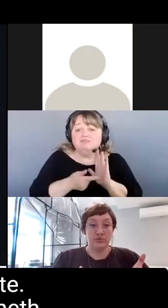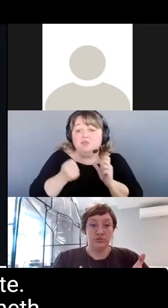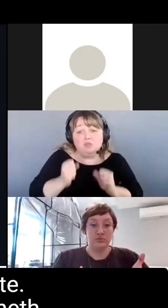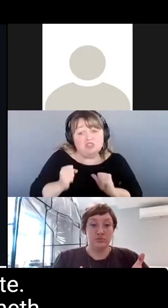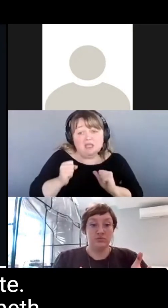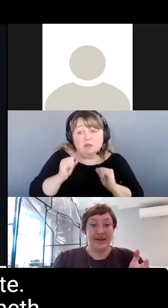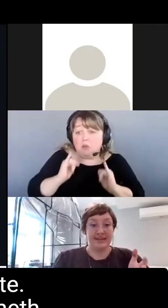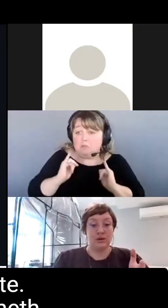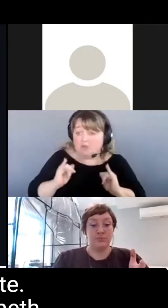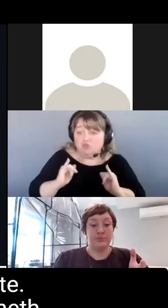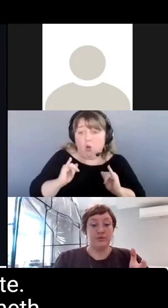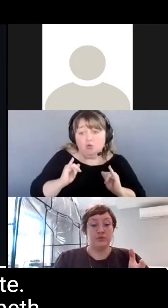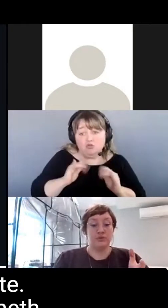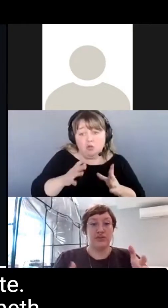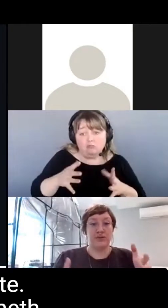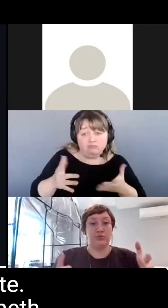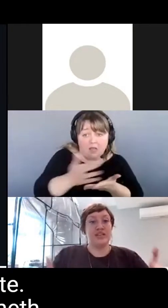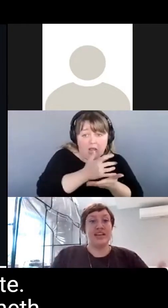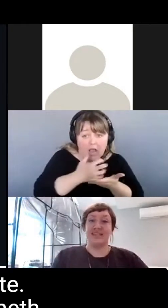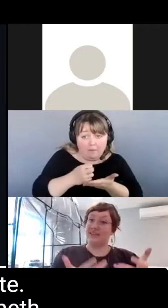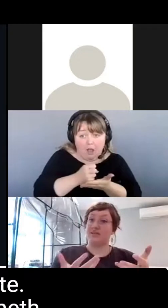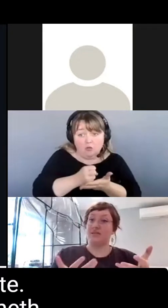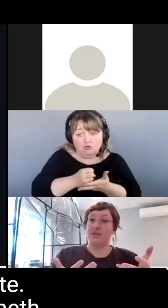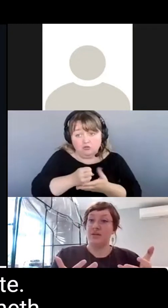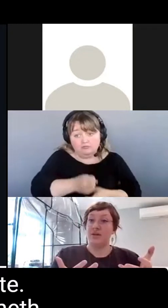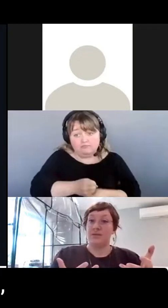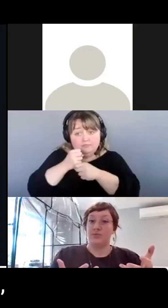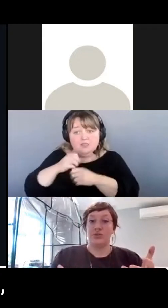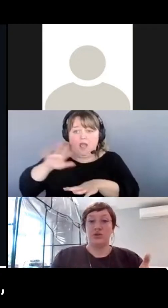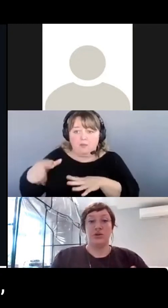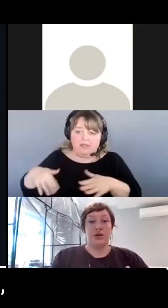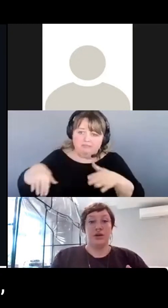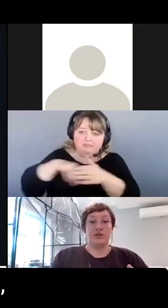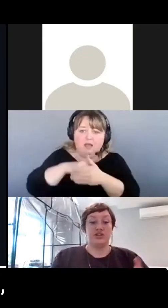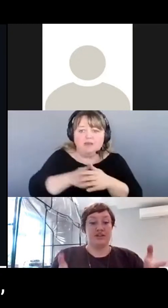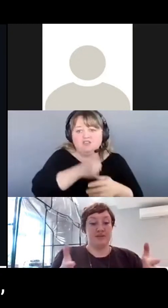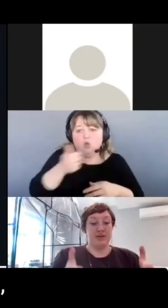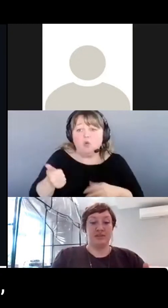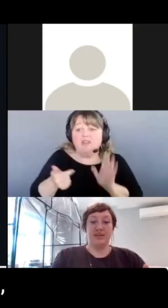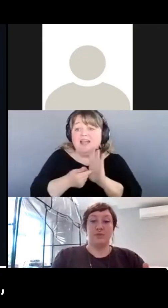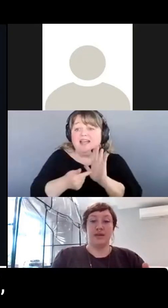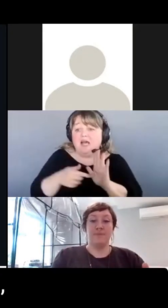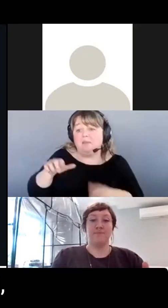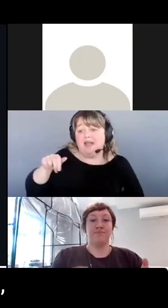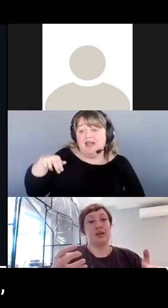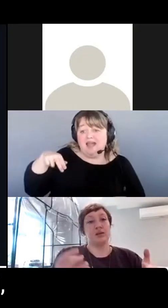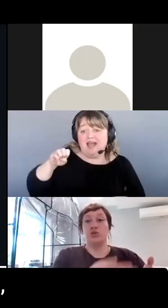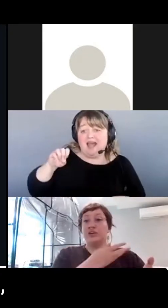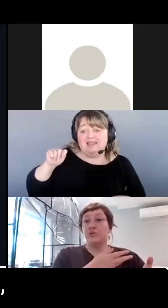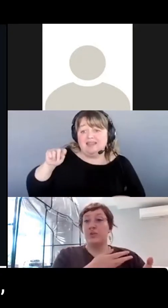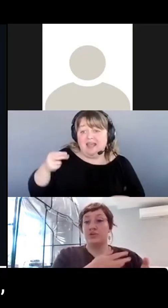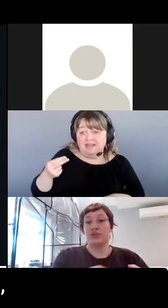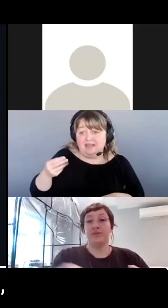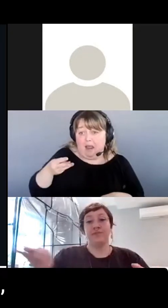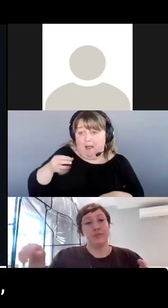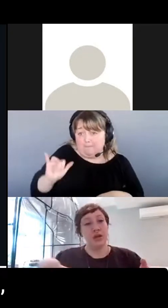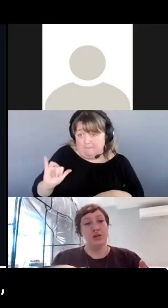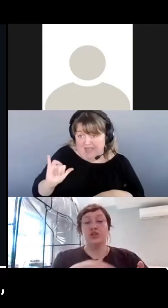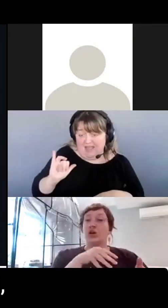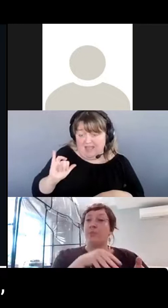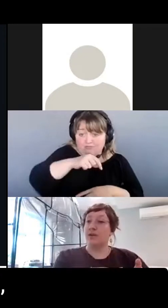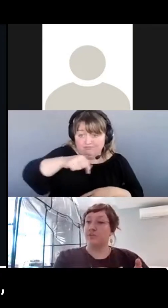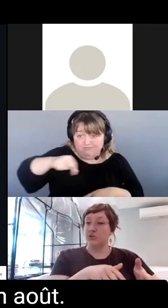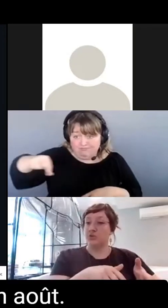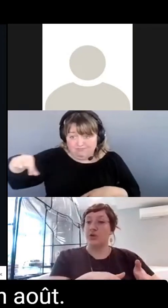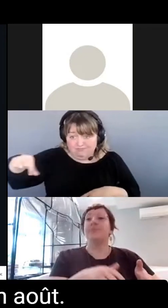plante. Par exemple, je fais pousser de la nette. Puis là, je l'avais plantée en mai. Je l'ai toute mangée.